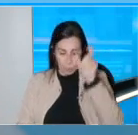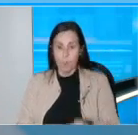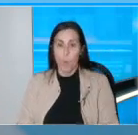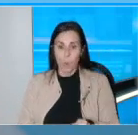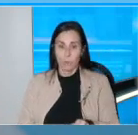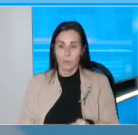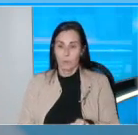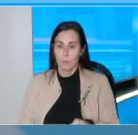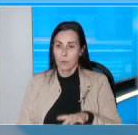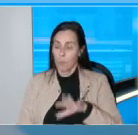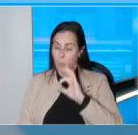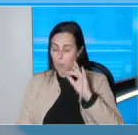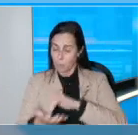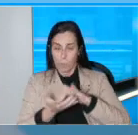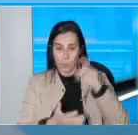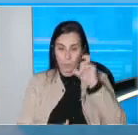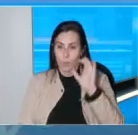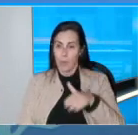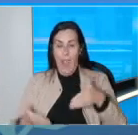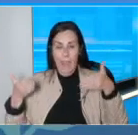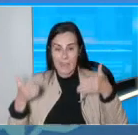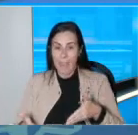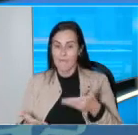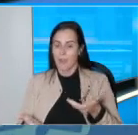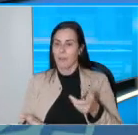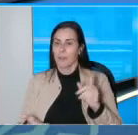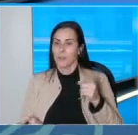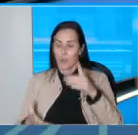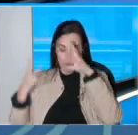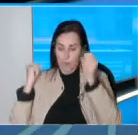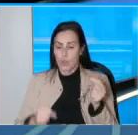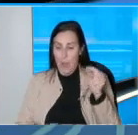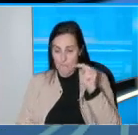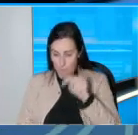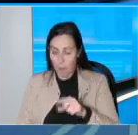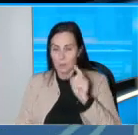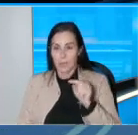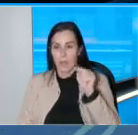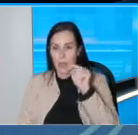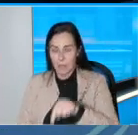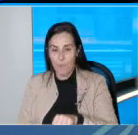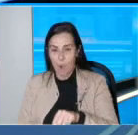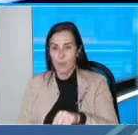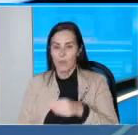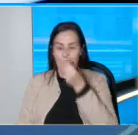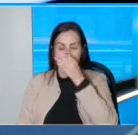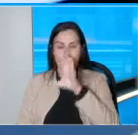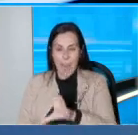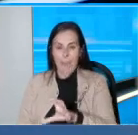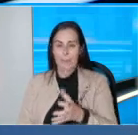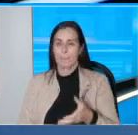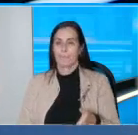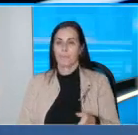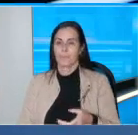שמוצאים אותה בכל מקום בטורקיה. הקבר שלו זה מקום שכל דיפלומט שנכנס לאנקרה צריך לבוא ולשים זר